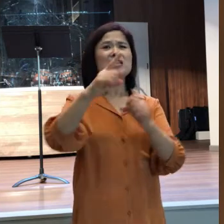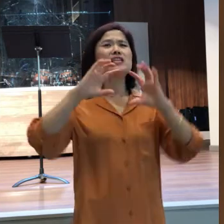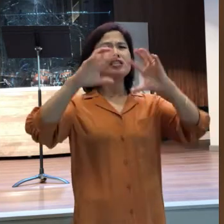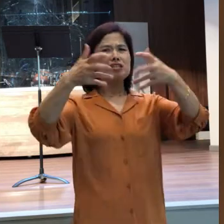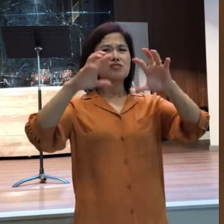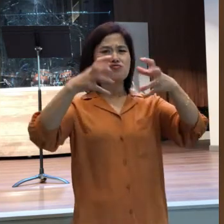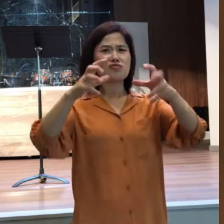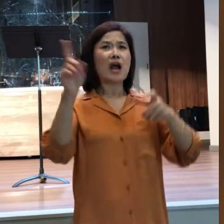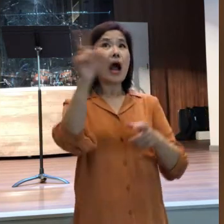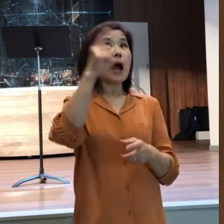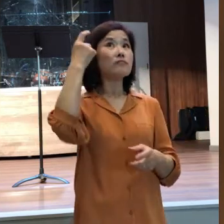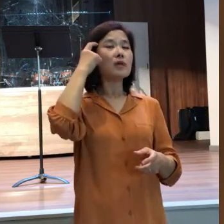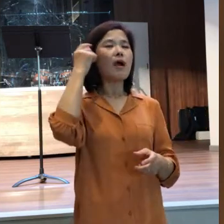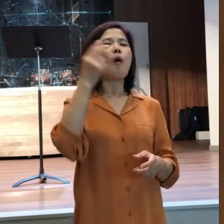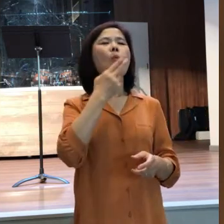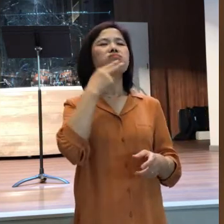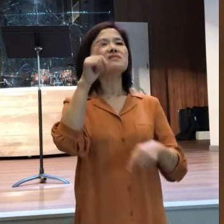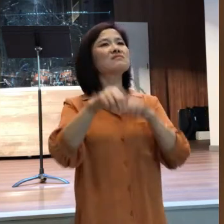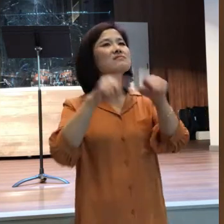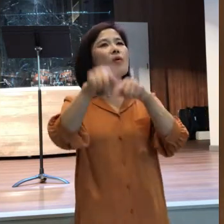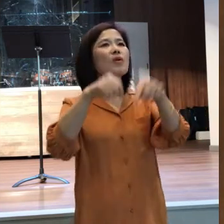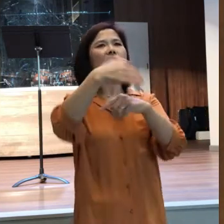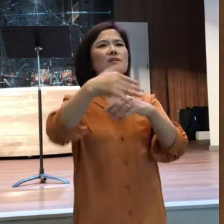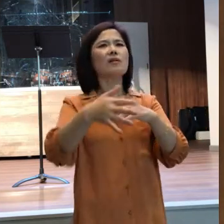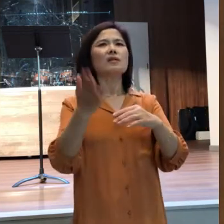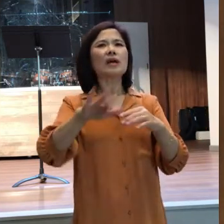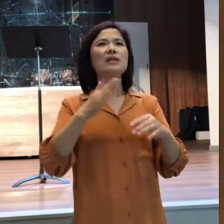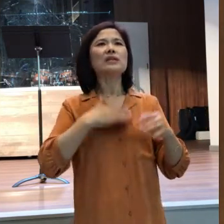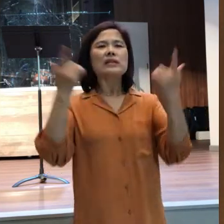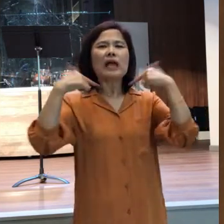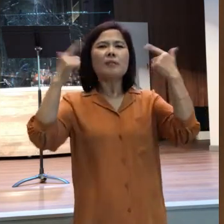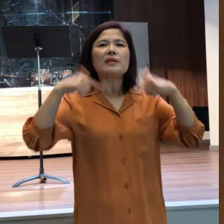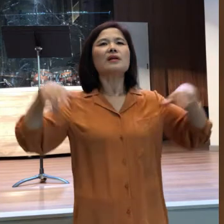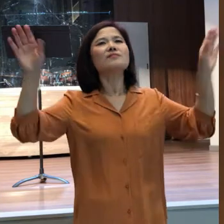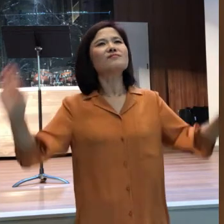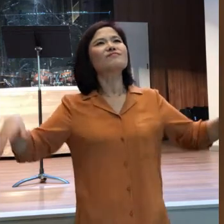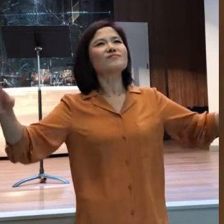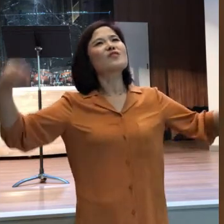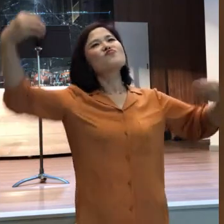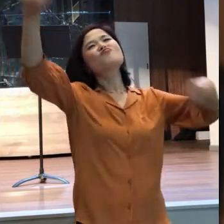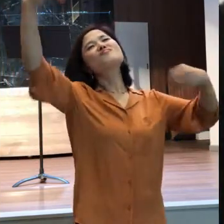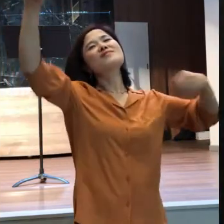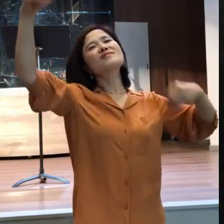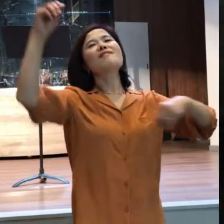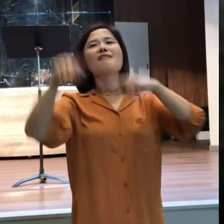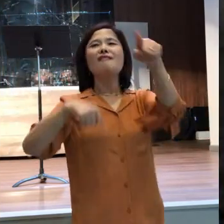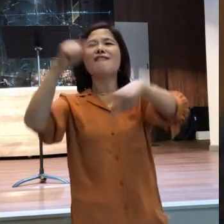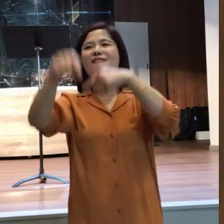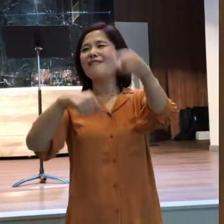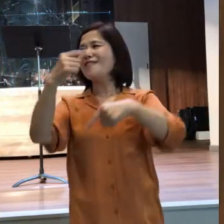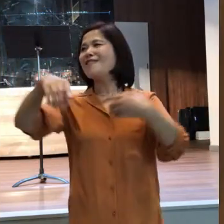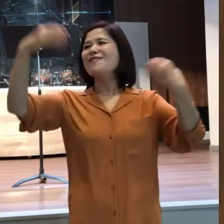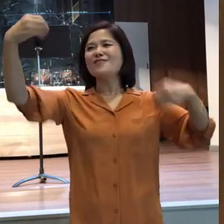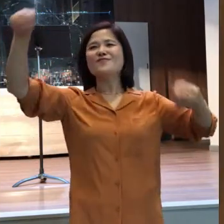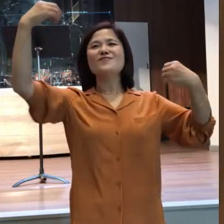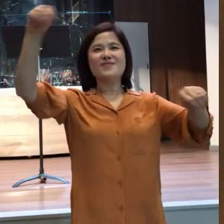지구를 아무 생각 없이 걸어 다니지만 나는 날마다 춤추면서 다녀요. 날마다